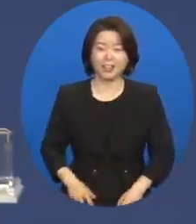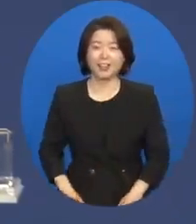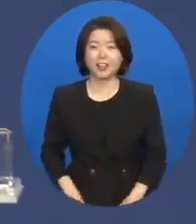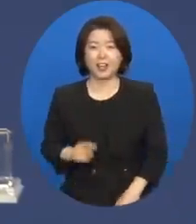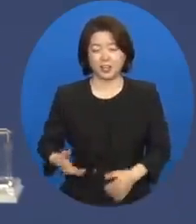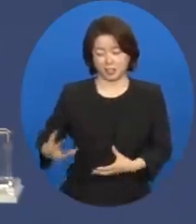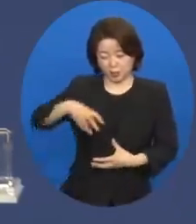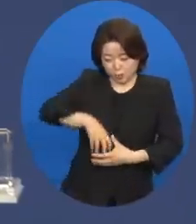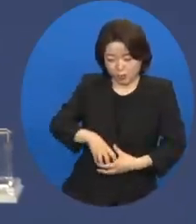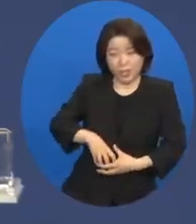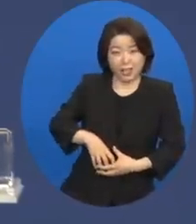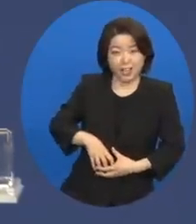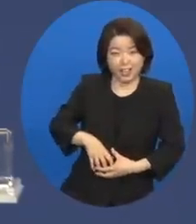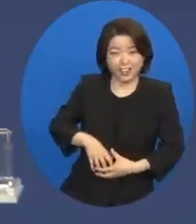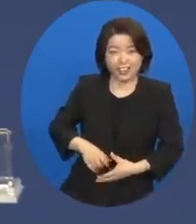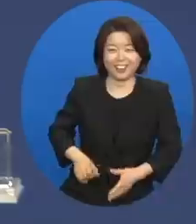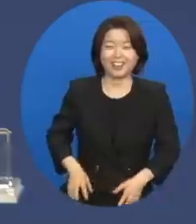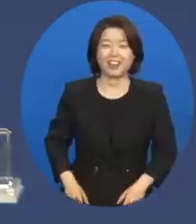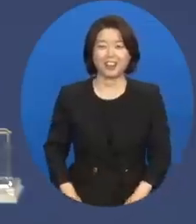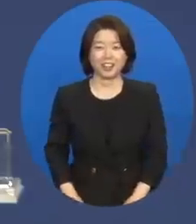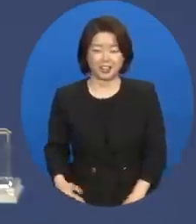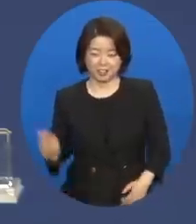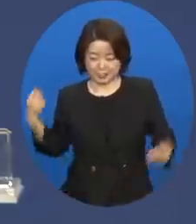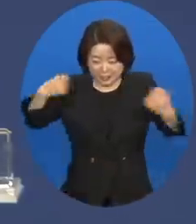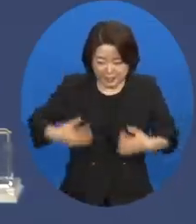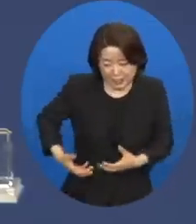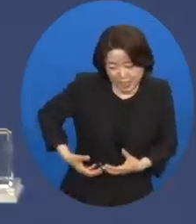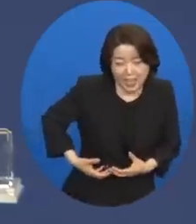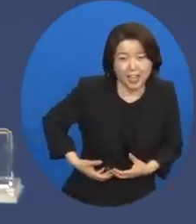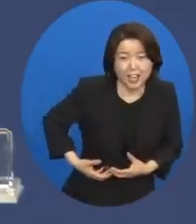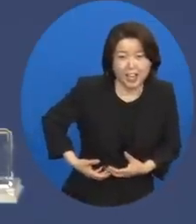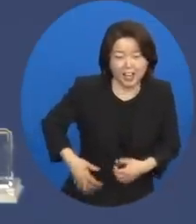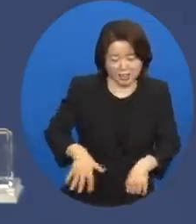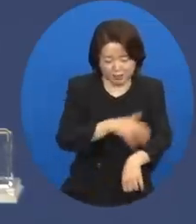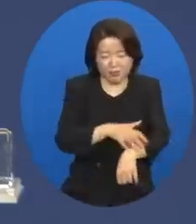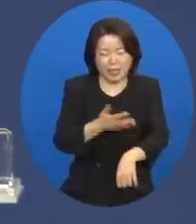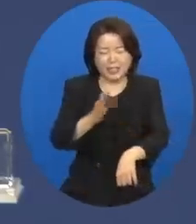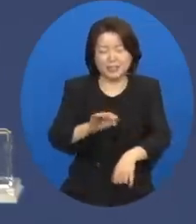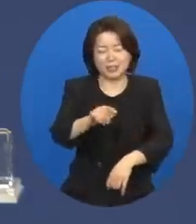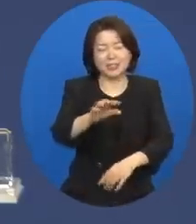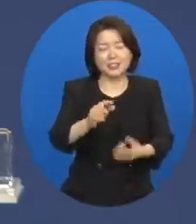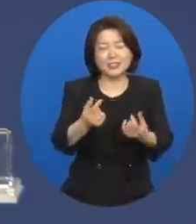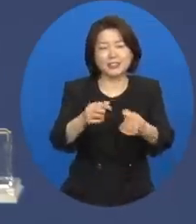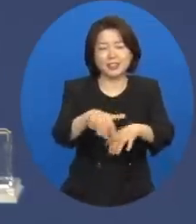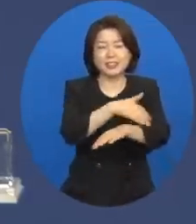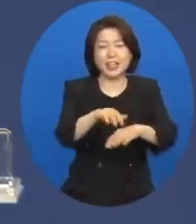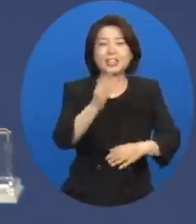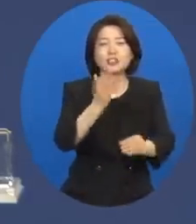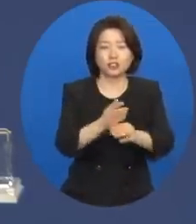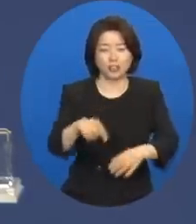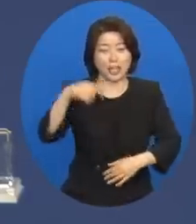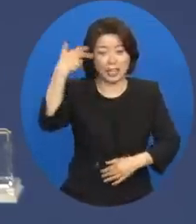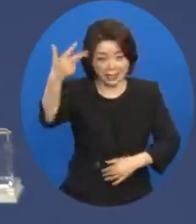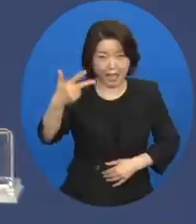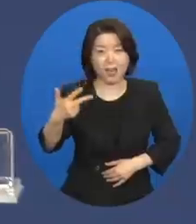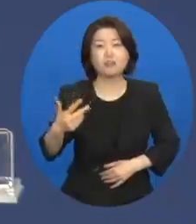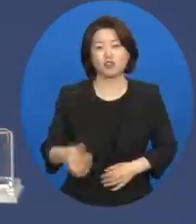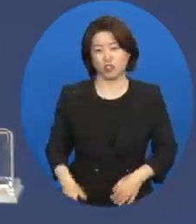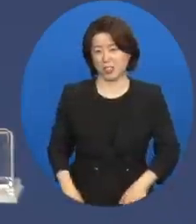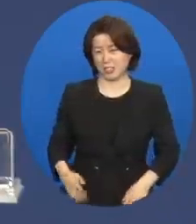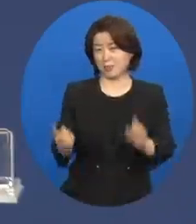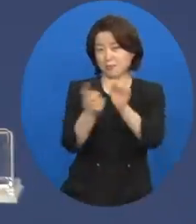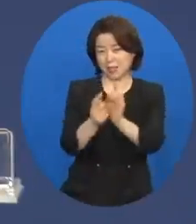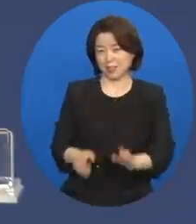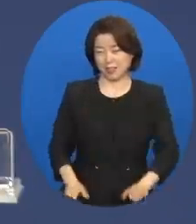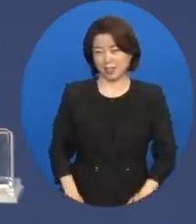거기다 창자 이렇게 놓아가지고 그리고 여기다 메고 이렇게 하고 이렇게 불편하지만 그렇게 다니시다가 다음 주에 그래서 이제